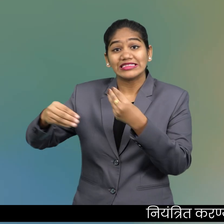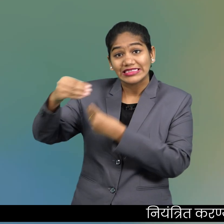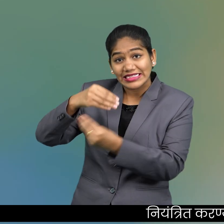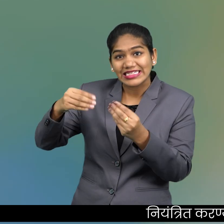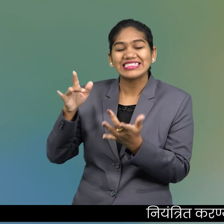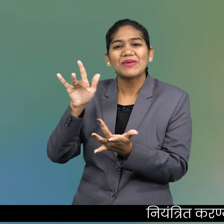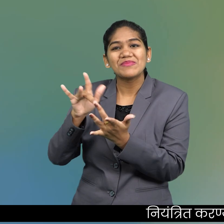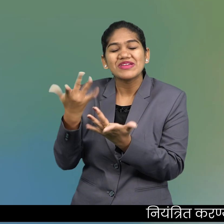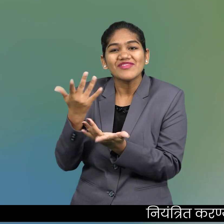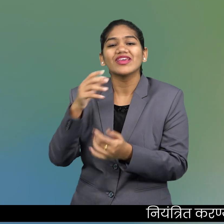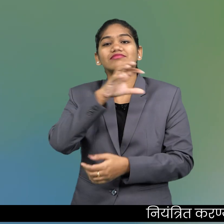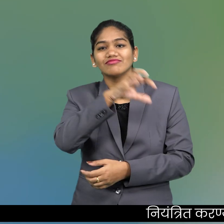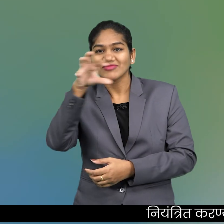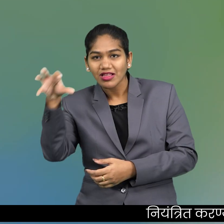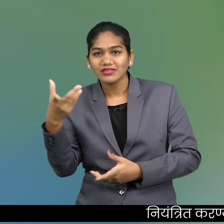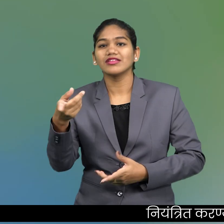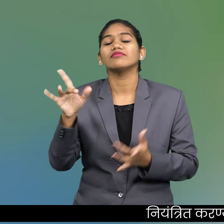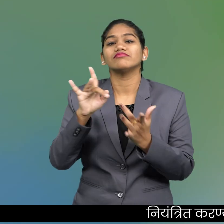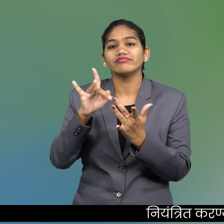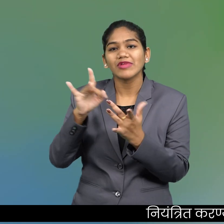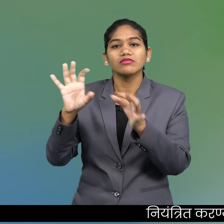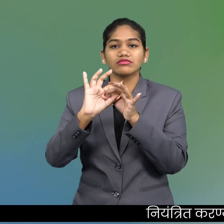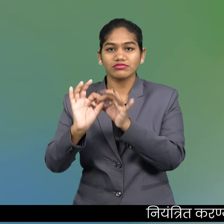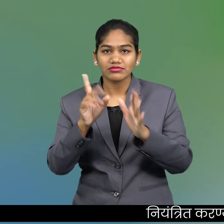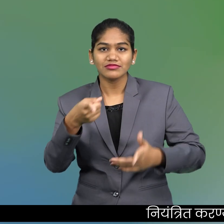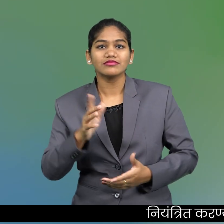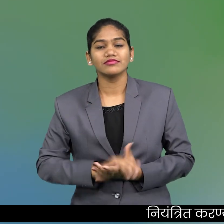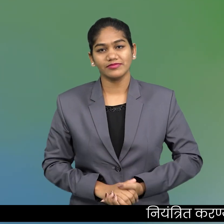नियंत्रित करण्यासाठी तत्वांचा संच आहे.